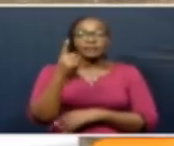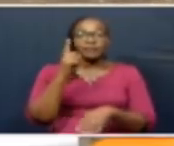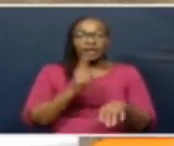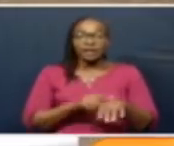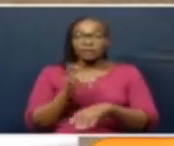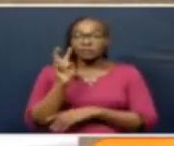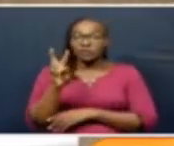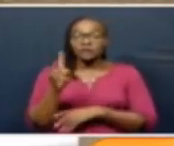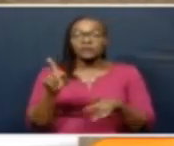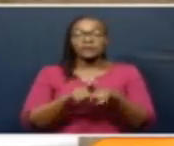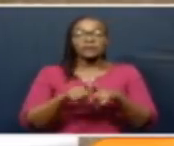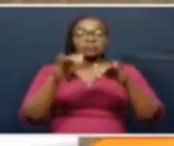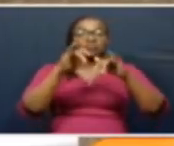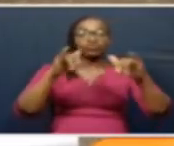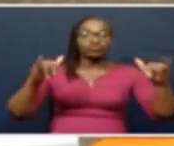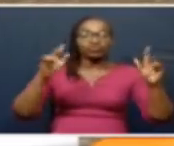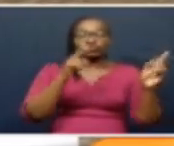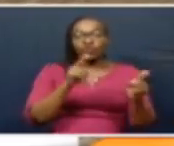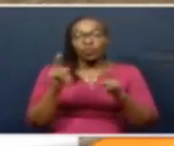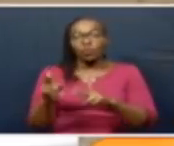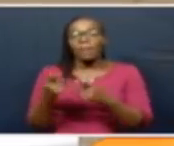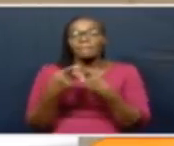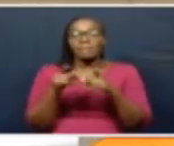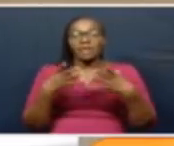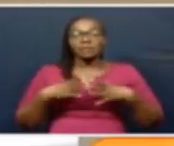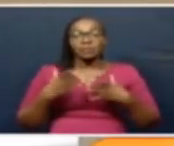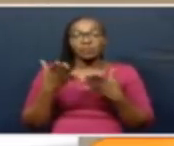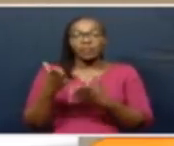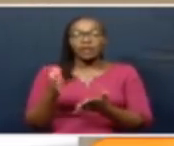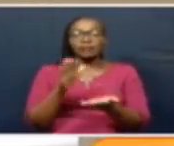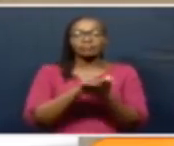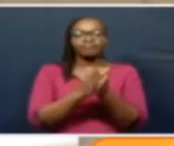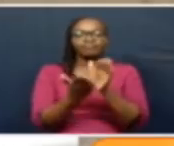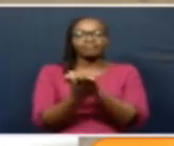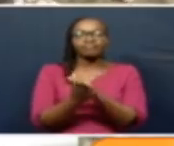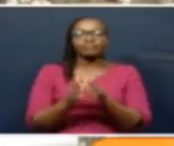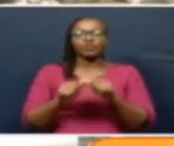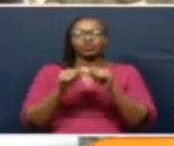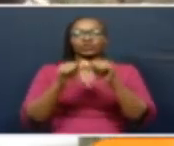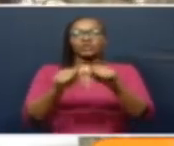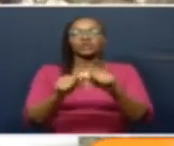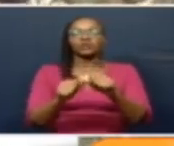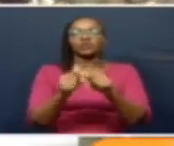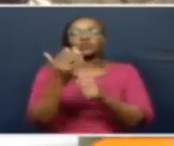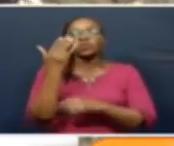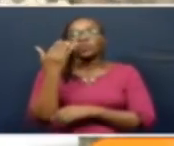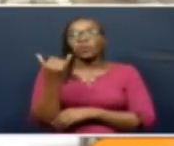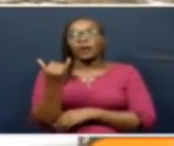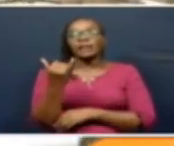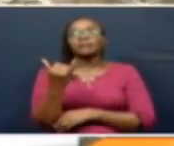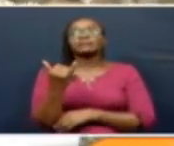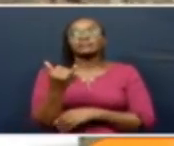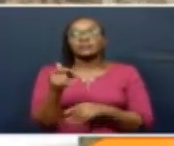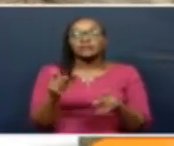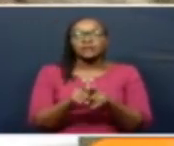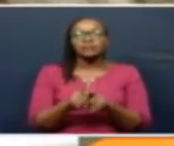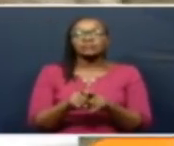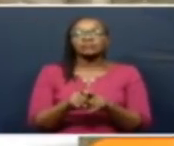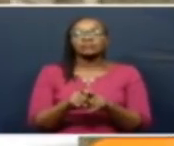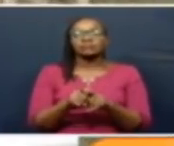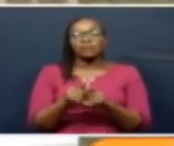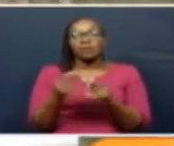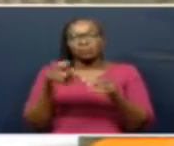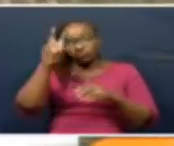kama kambi ya kawaida, ila wenyeji wanafunganya virago vyao, mifugo pia wakipewa lishe kabla ya safari